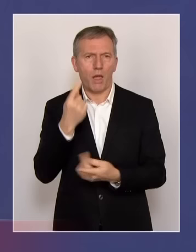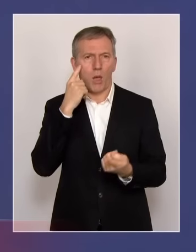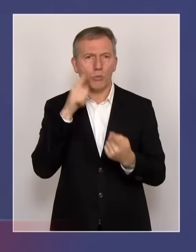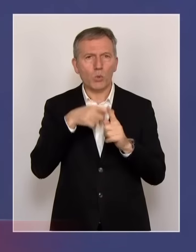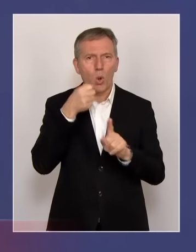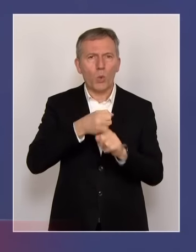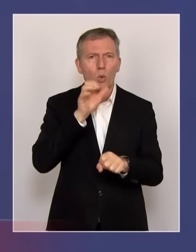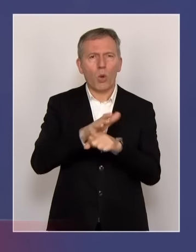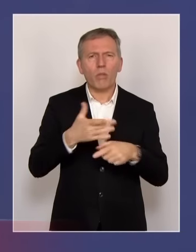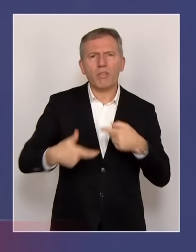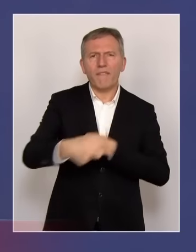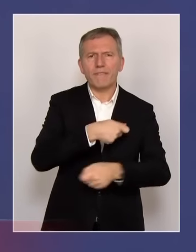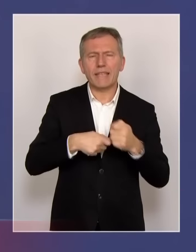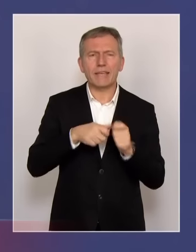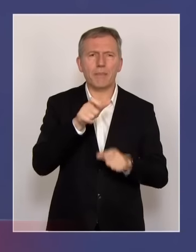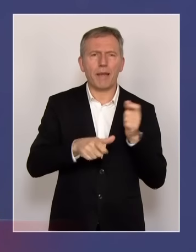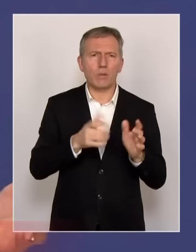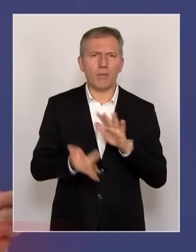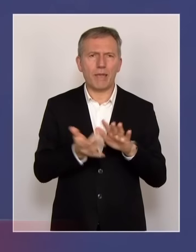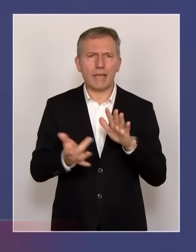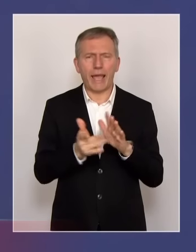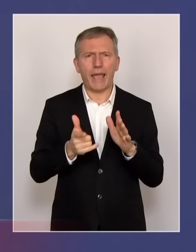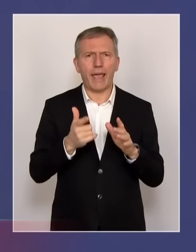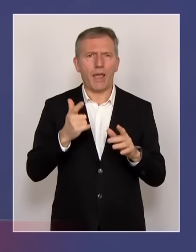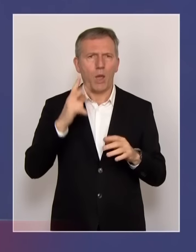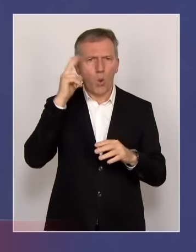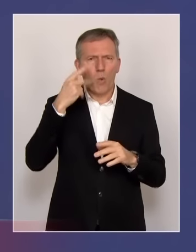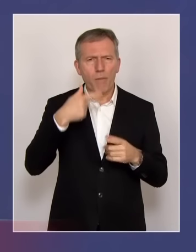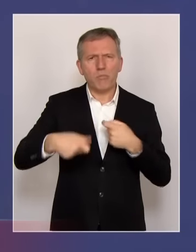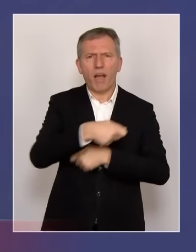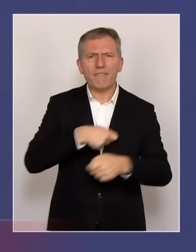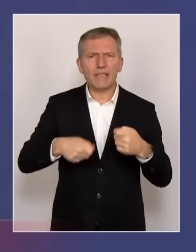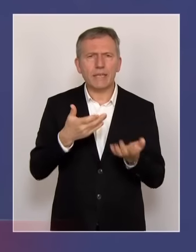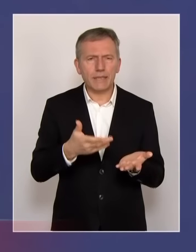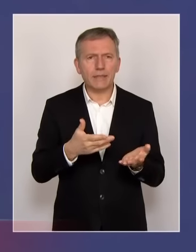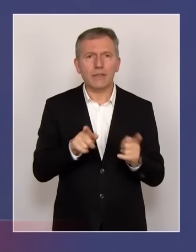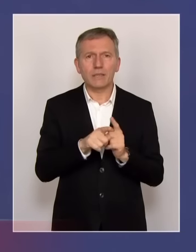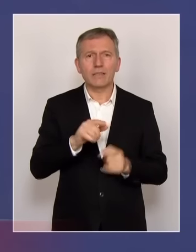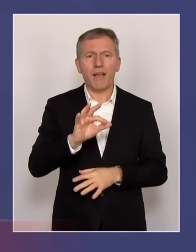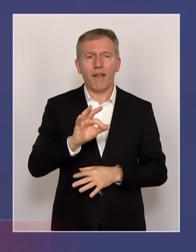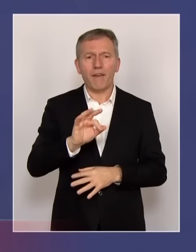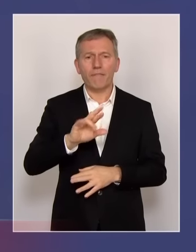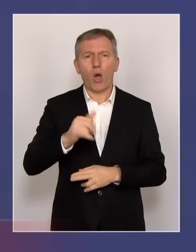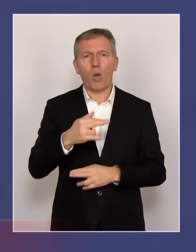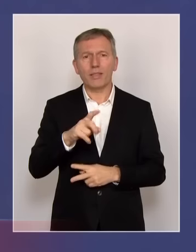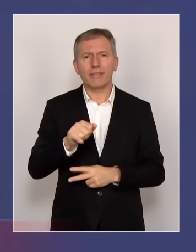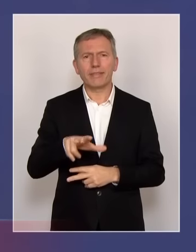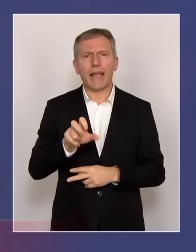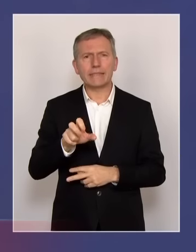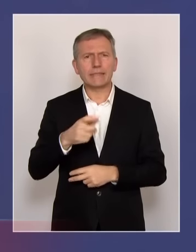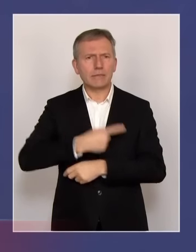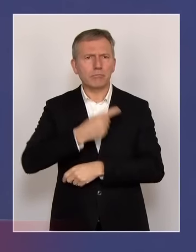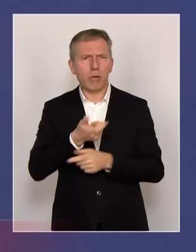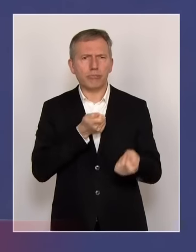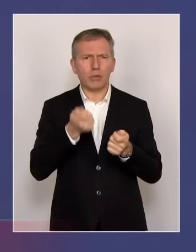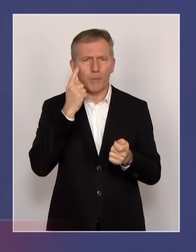contre le trafic de migrants, la traite des êtres humains, pour mobiliser aussi Frontex qui atteindra bientôt 10 000 gardes-frontières et gardes-côtes afin de